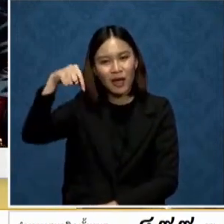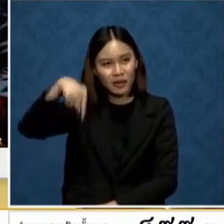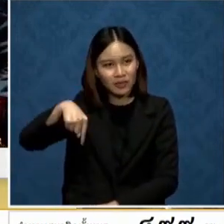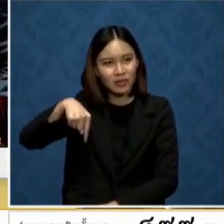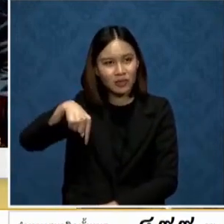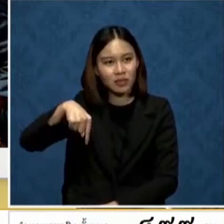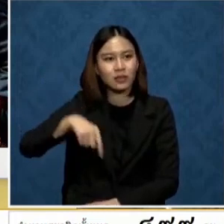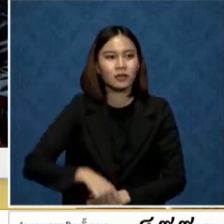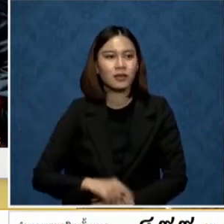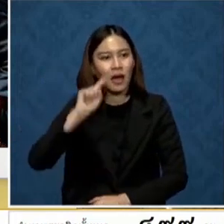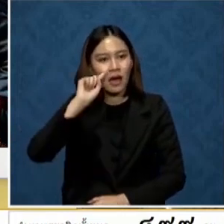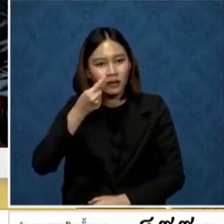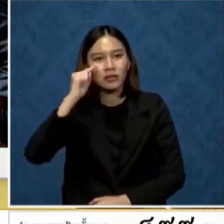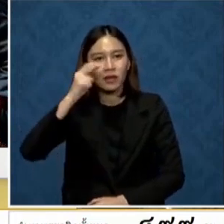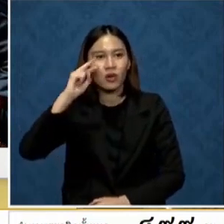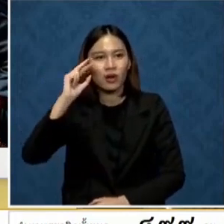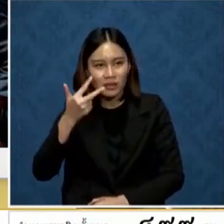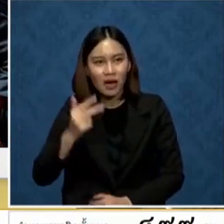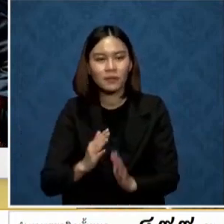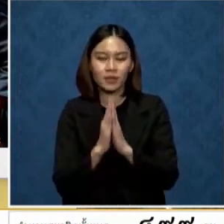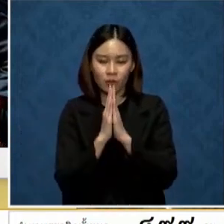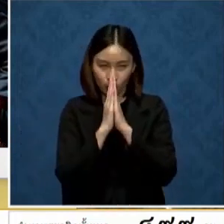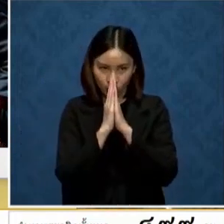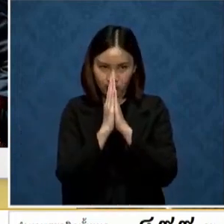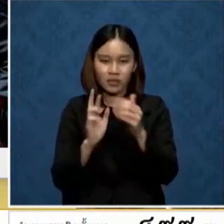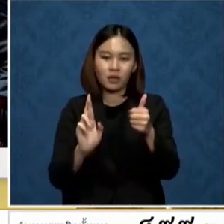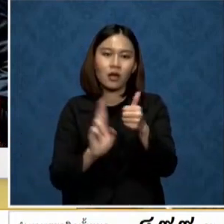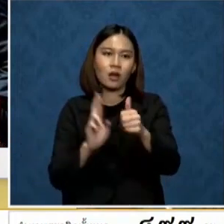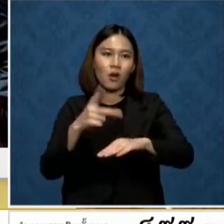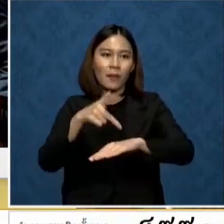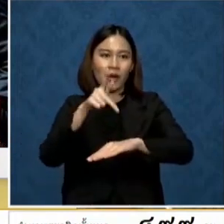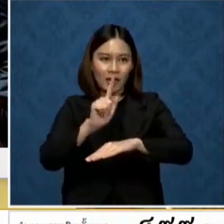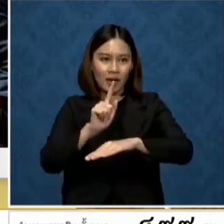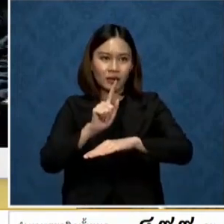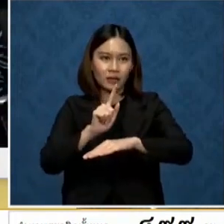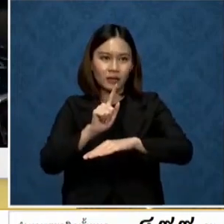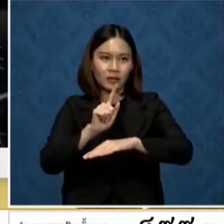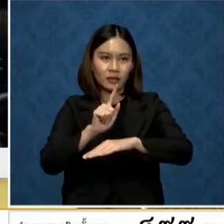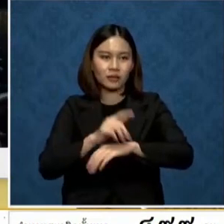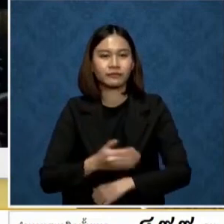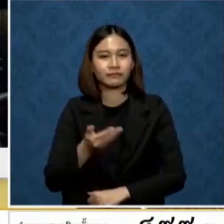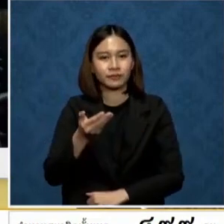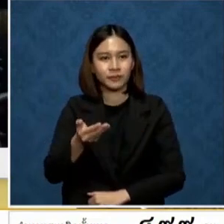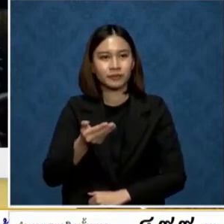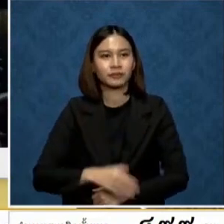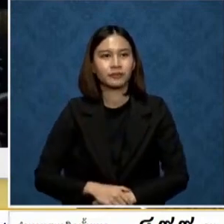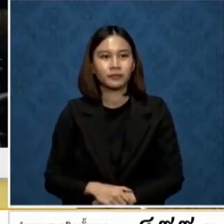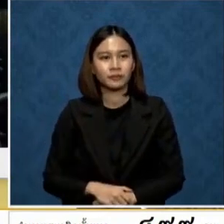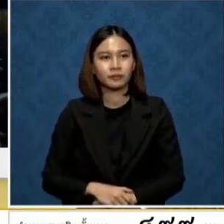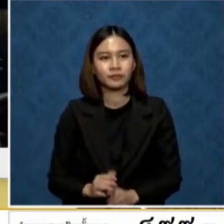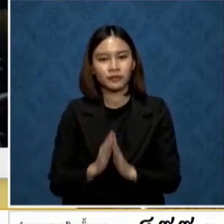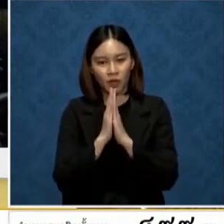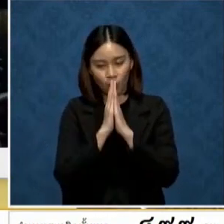ต่ำกว่า 3ครั้งที่ไปกราบยกมือไม่ท่านรองประธานที่ชื่อคุณหมอว่าท่าน